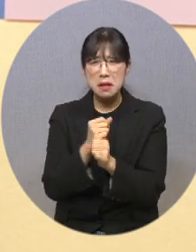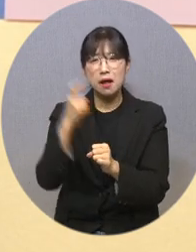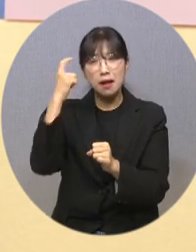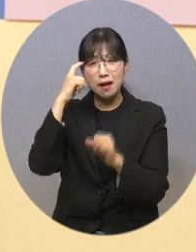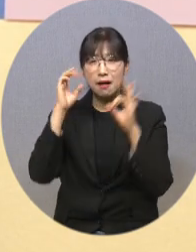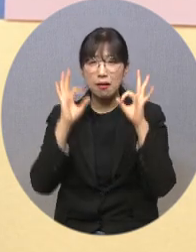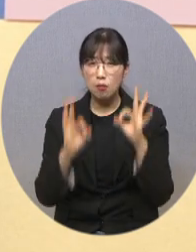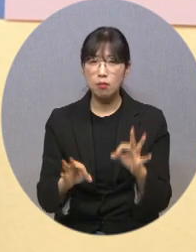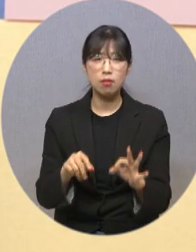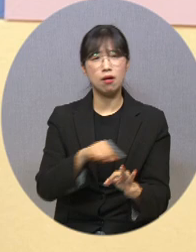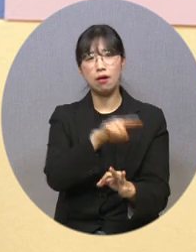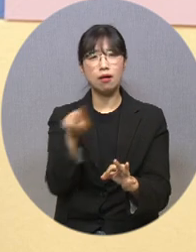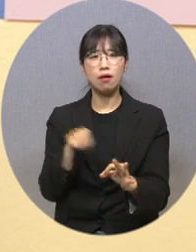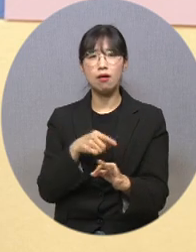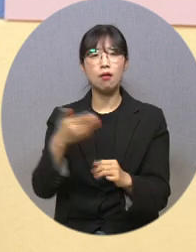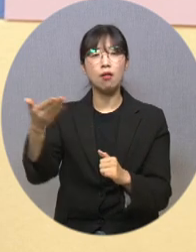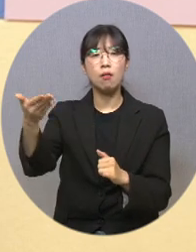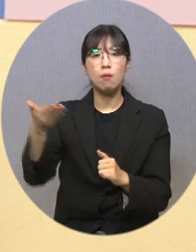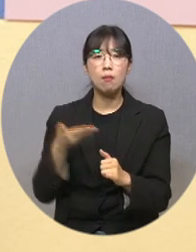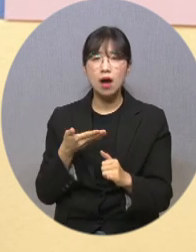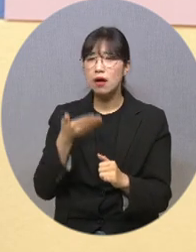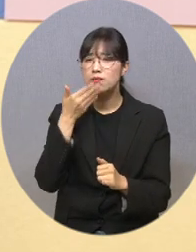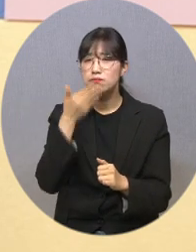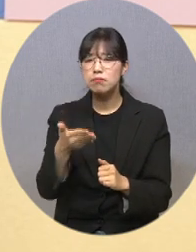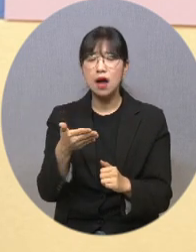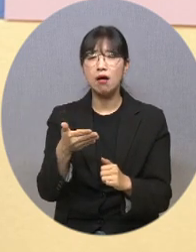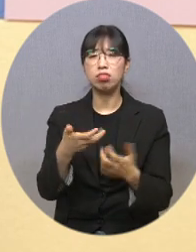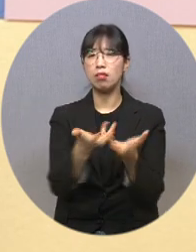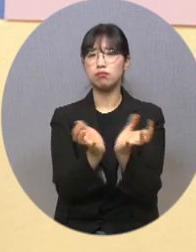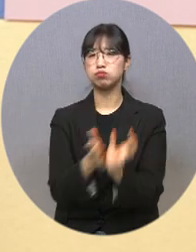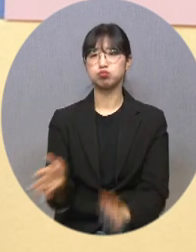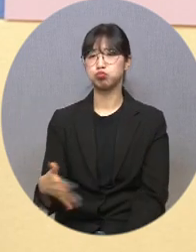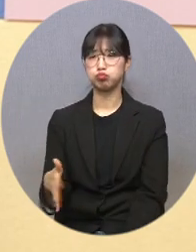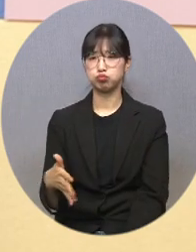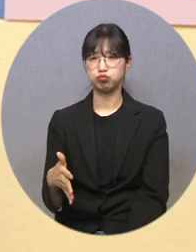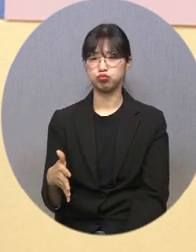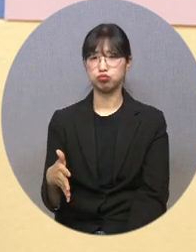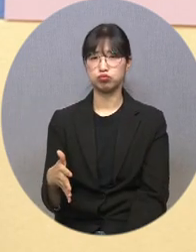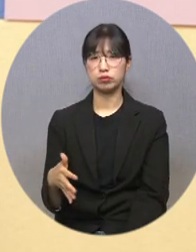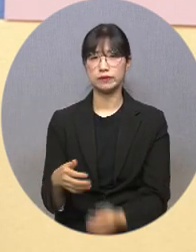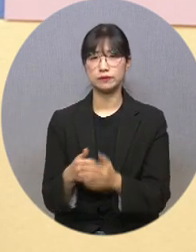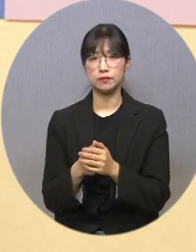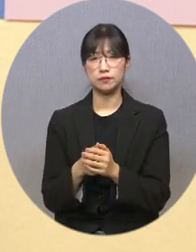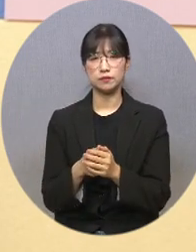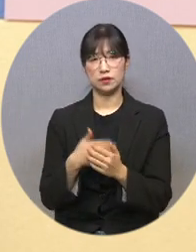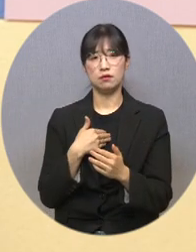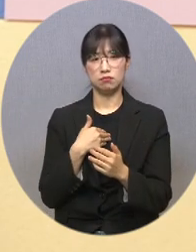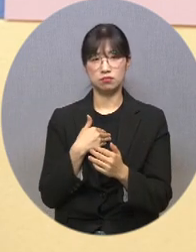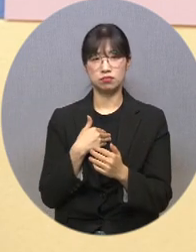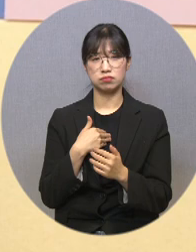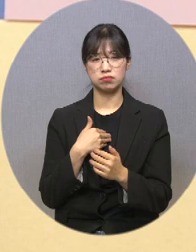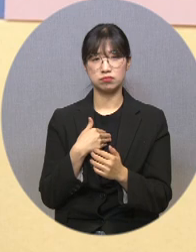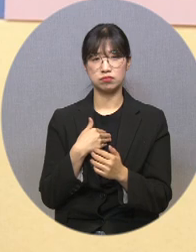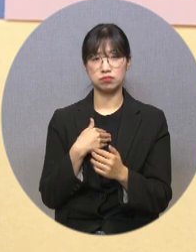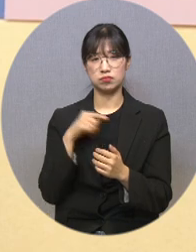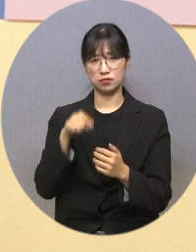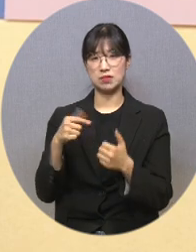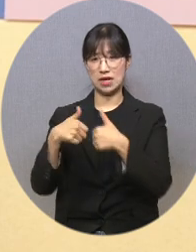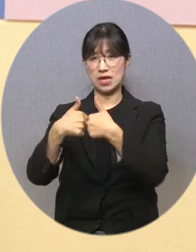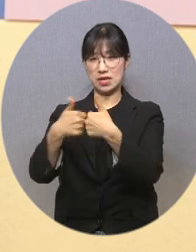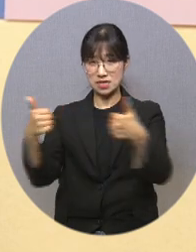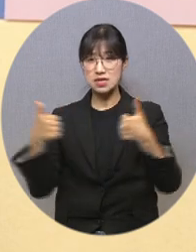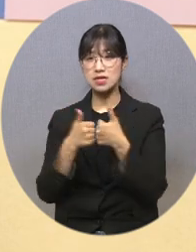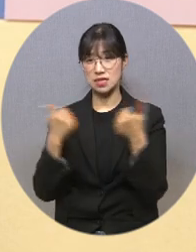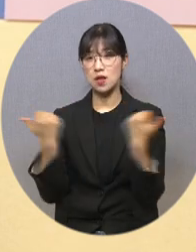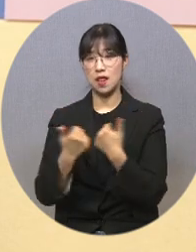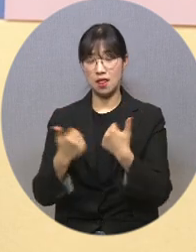이걸 받을 수 있는 단체가 없는 거예요. 네. 우리는 이제 도의회에서는